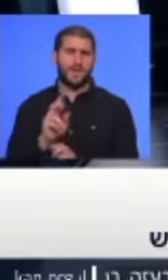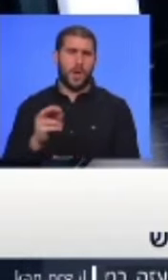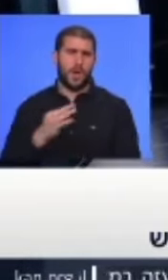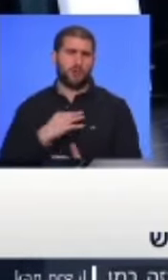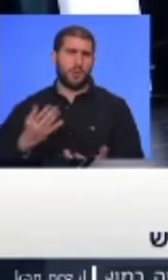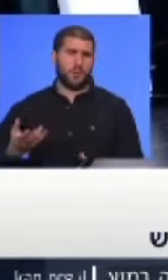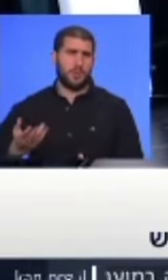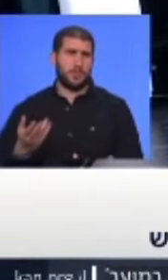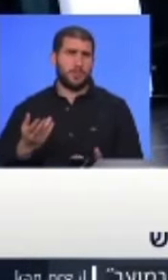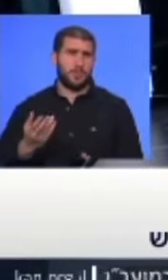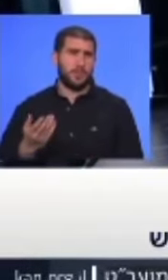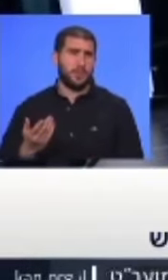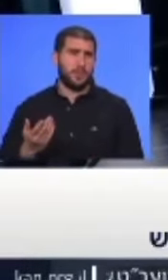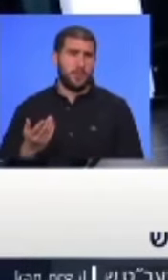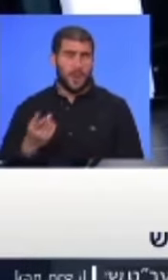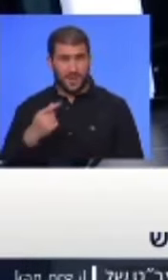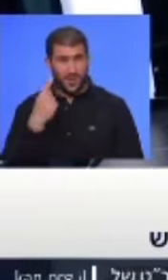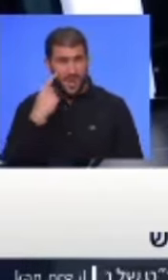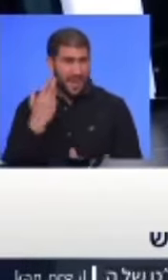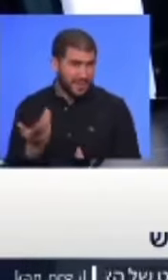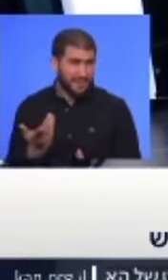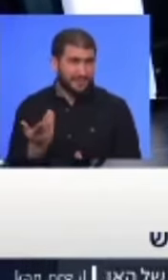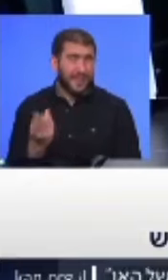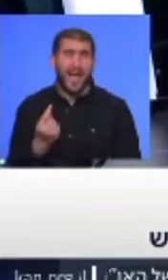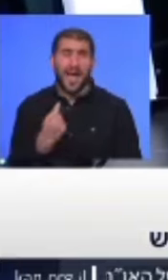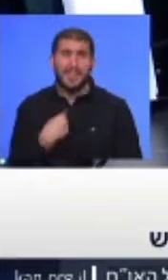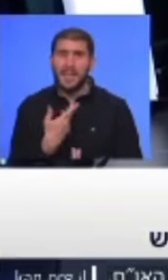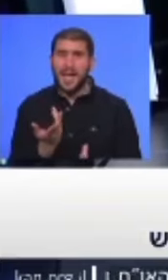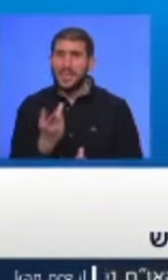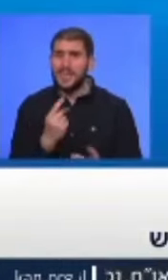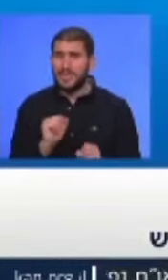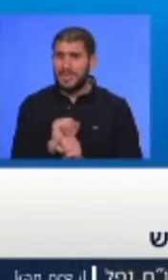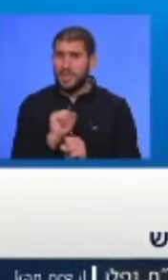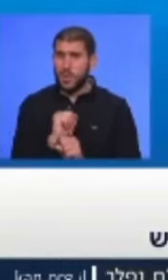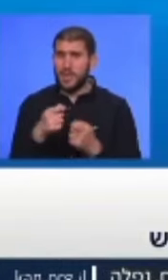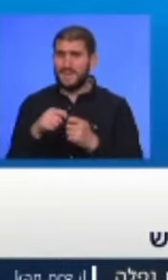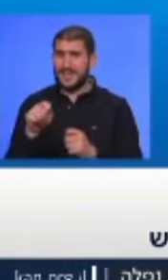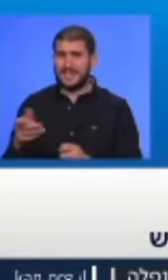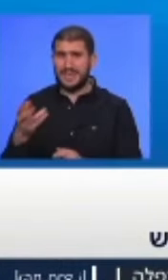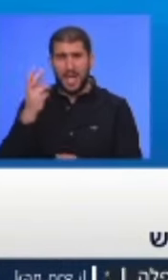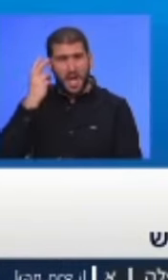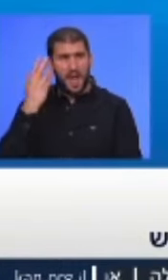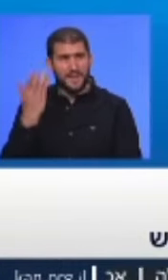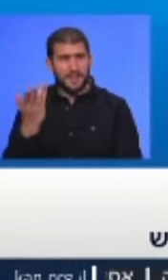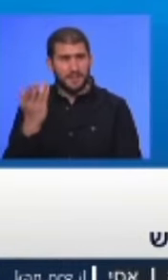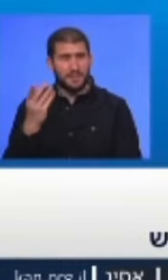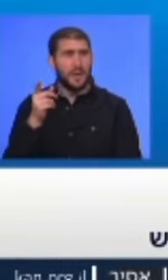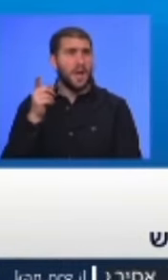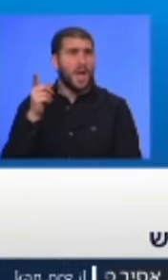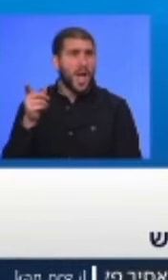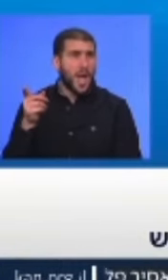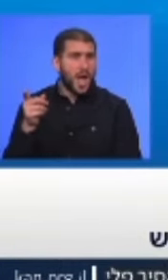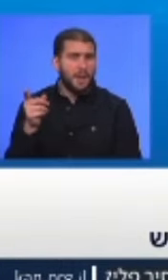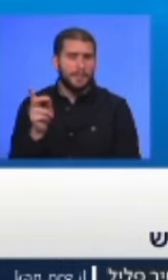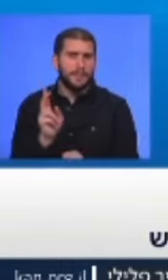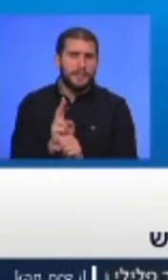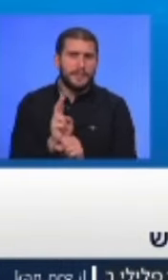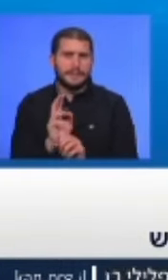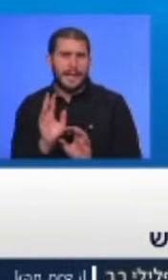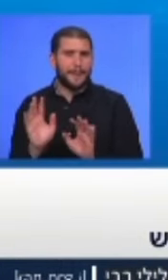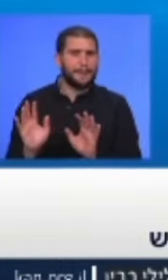תהיה בדיוק, את יודעת מה? אני אין לי שום טענה לחברי הכנסת הערבים, שהם נזהרים באירוע